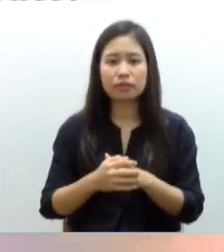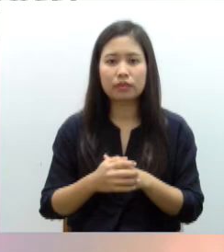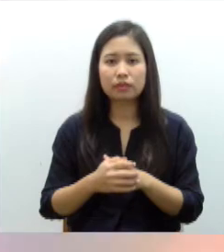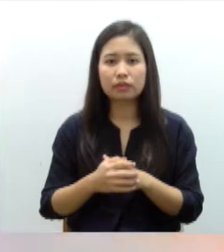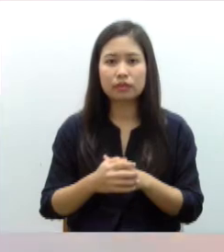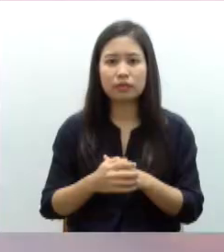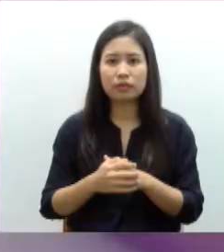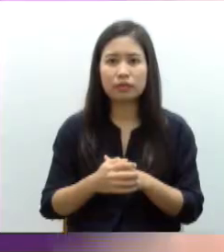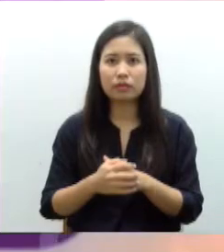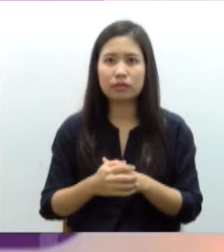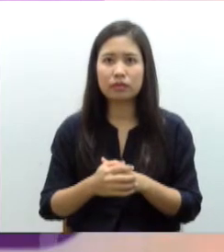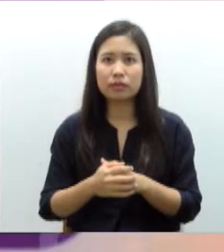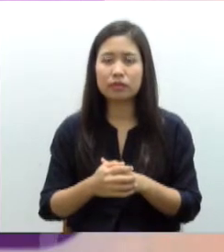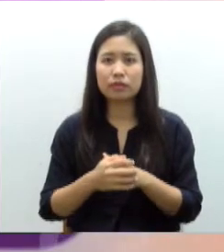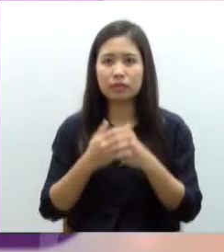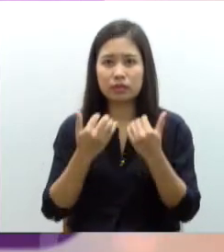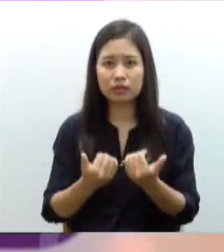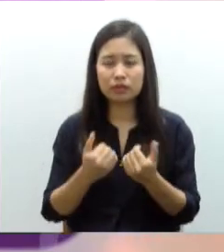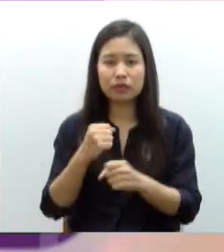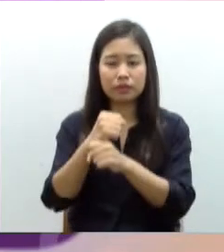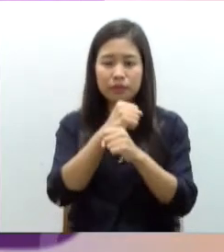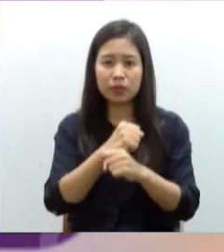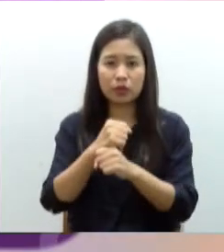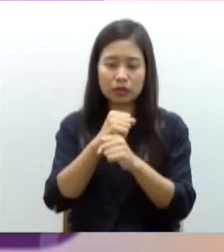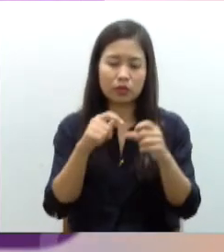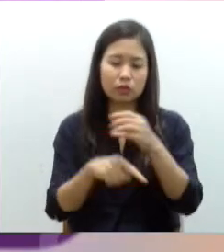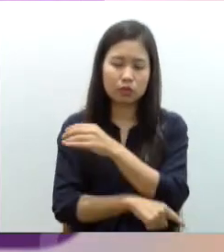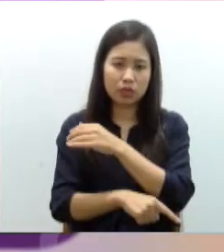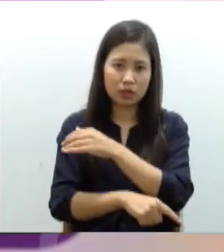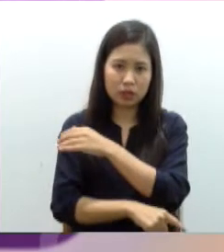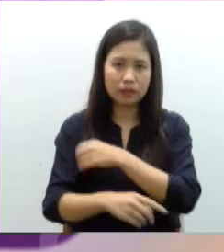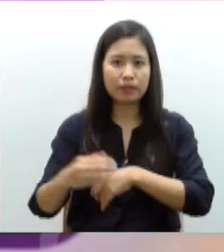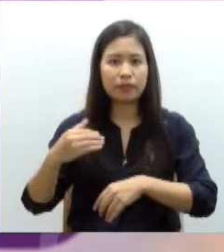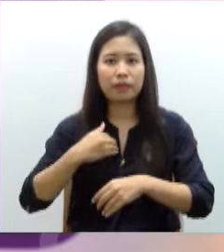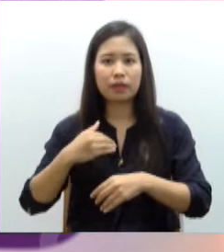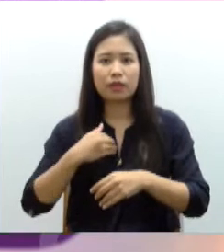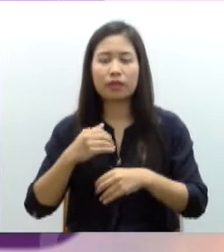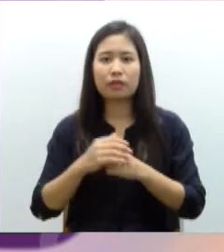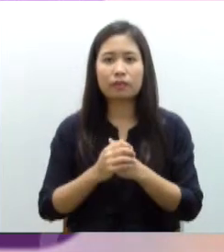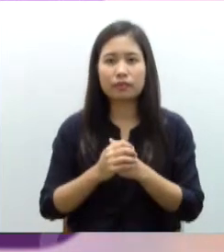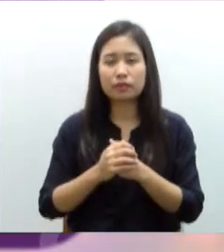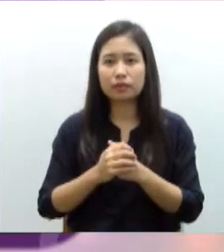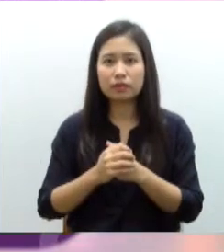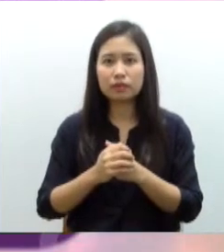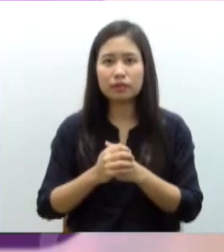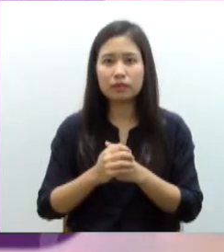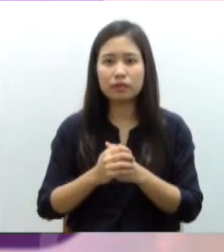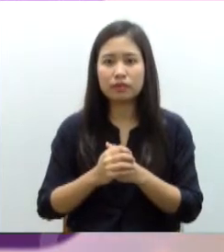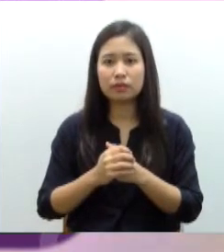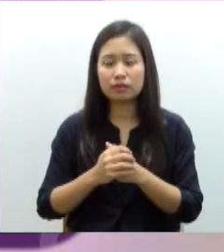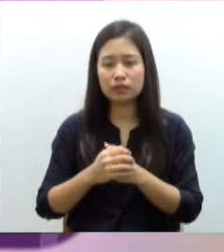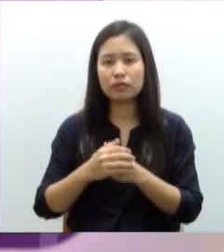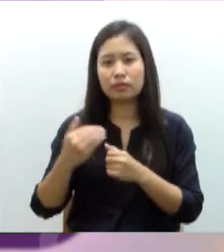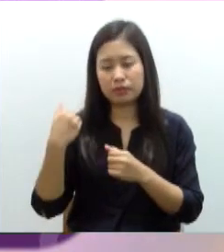ก็คือตัวของการป้องกันการทุจริตซึ่งตัวนี้จะมีปัญหาแทบทุกหน่วยงานเลยซึ่งจะแบ่งเป็น2ตั